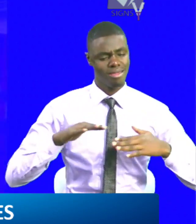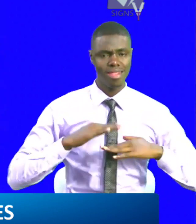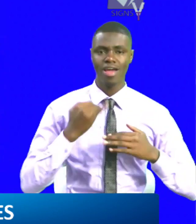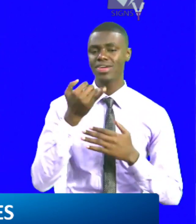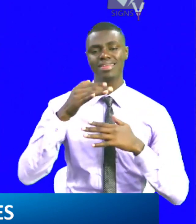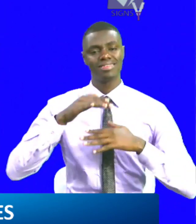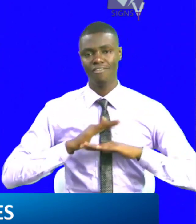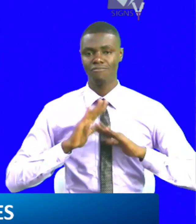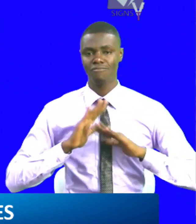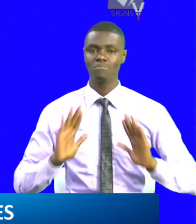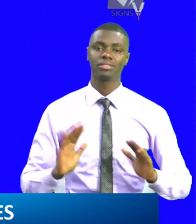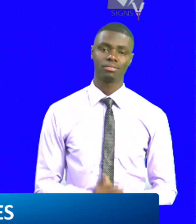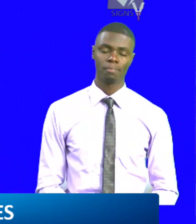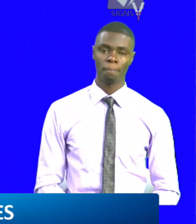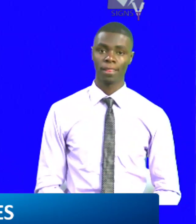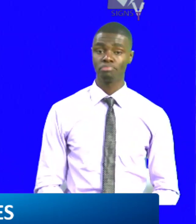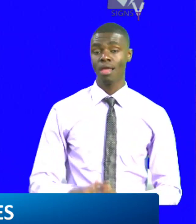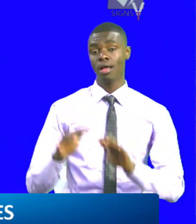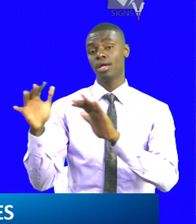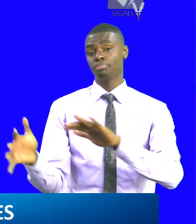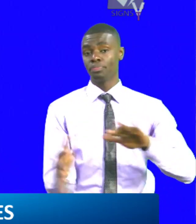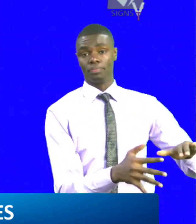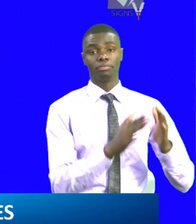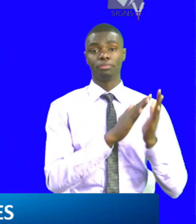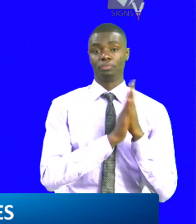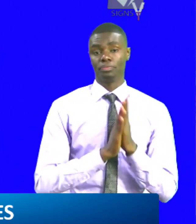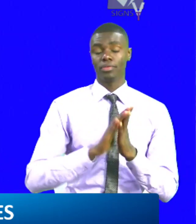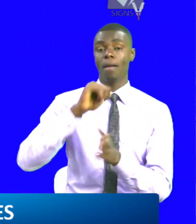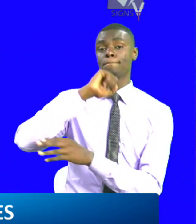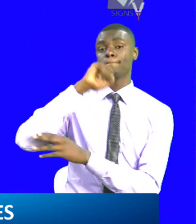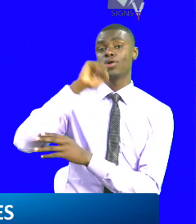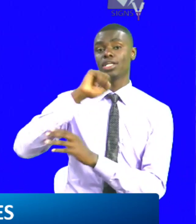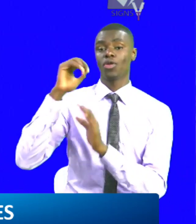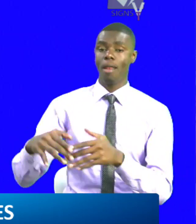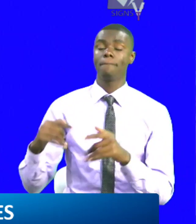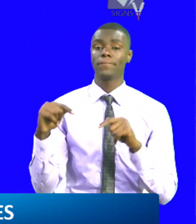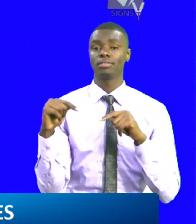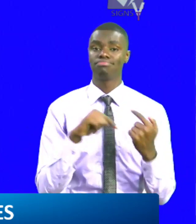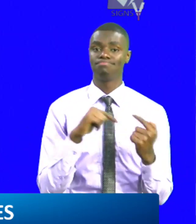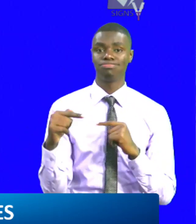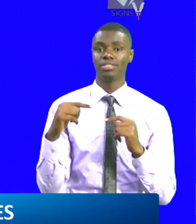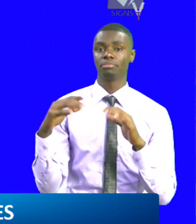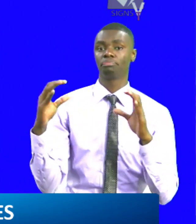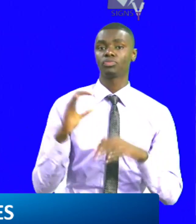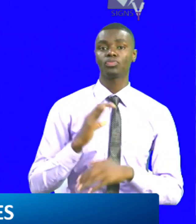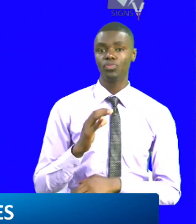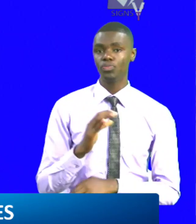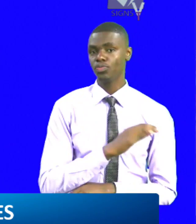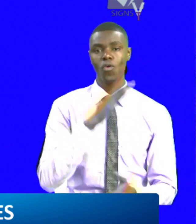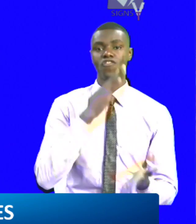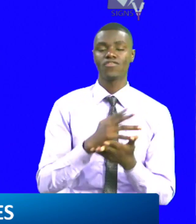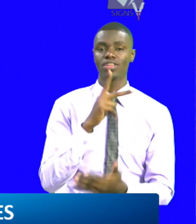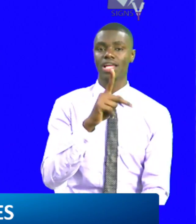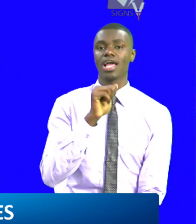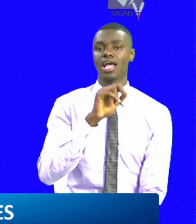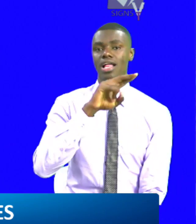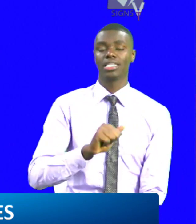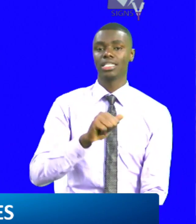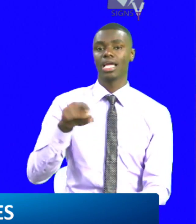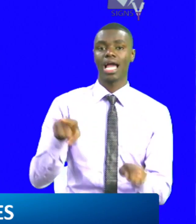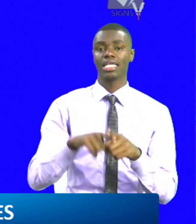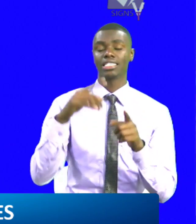amani. Wengine pia walishikwa kama wafanyi maandamano, walikuwa kazi yao. Mimi Kenya nataka ni unga irudi chini, bei ya